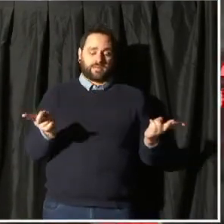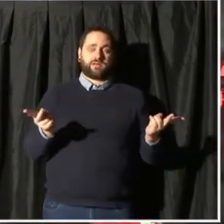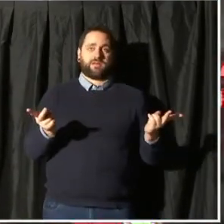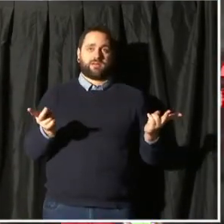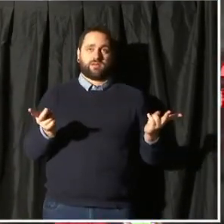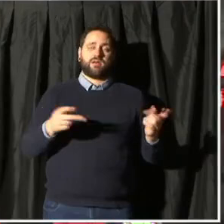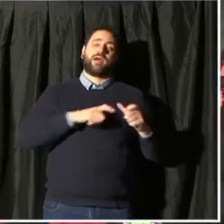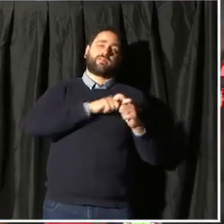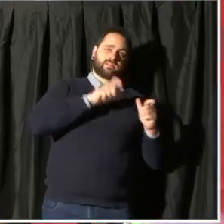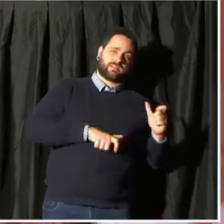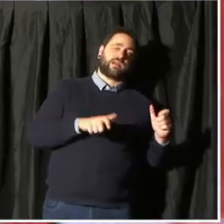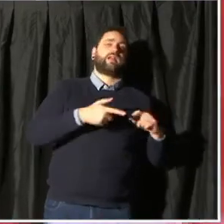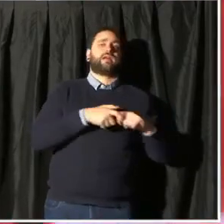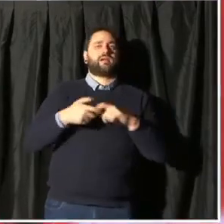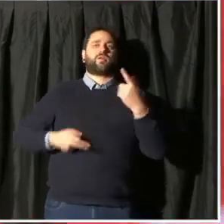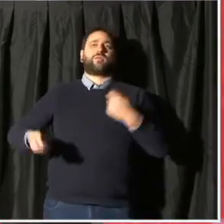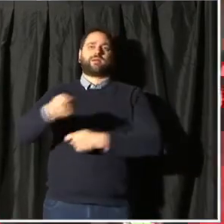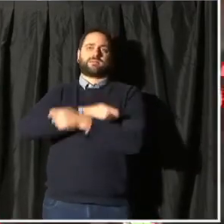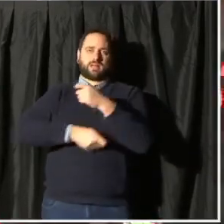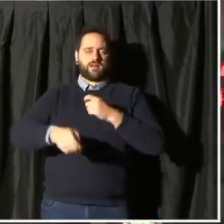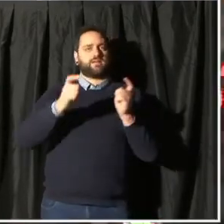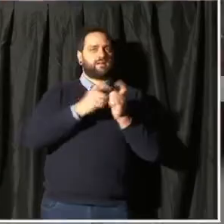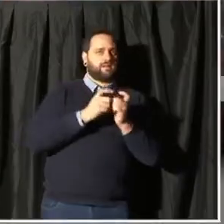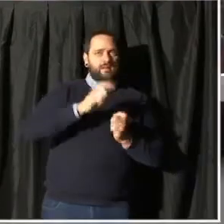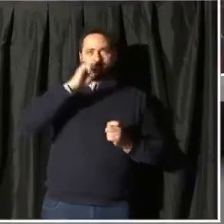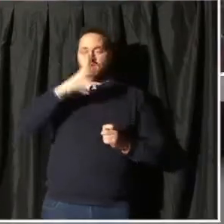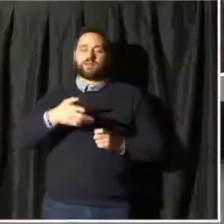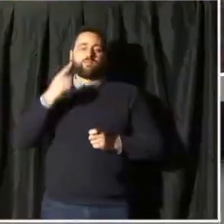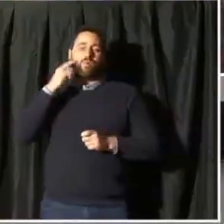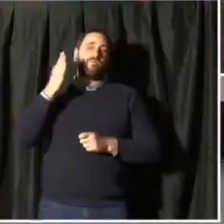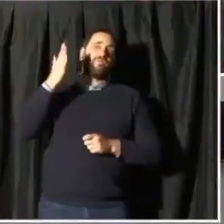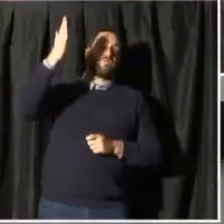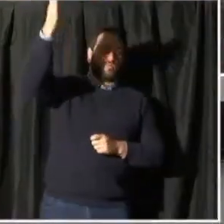et en gaz pour organiser le service public demain